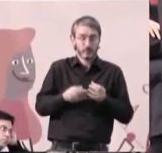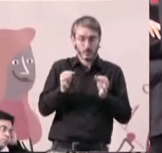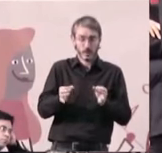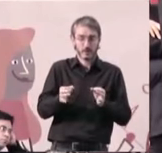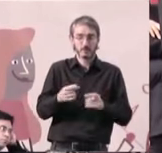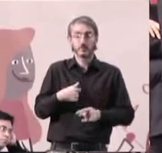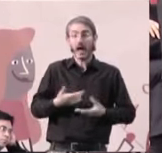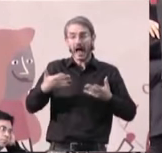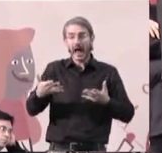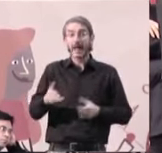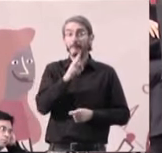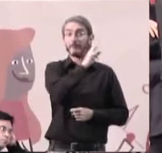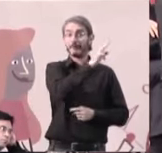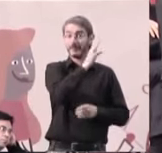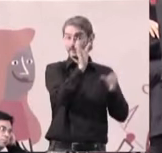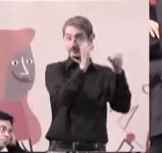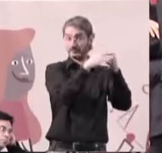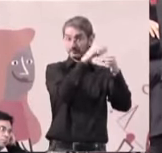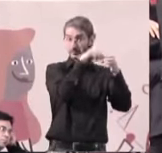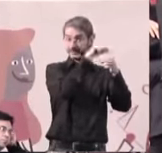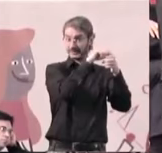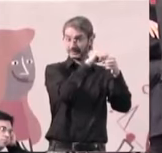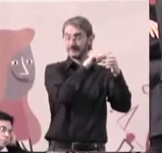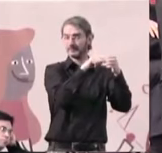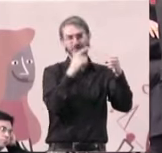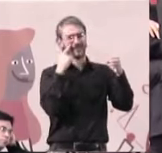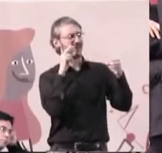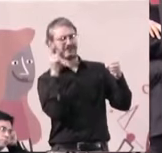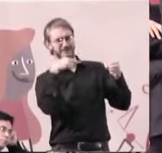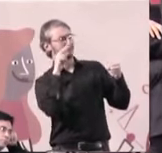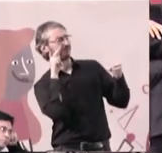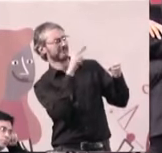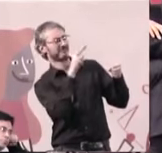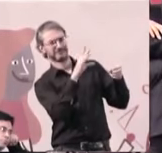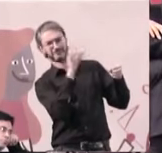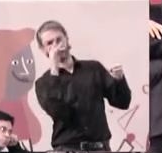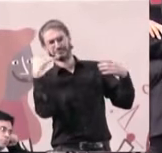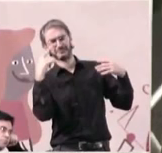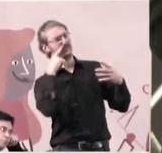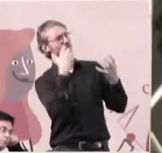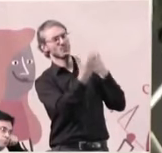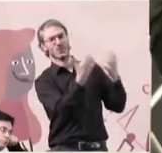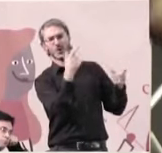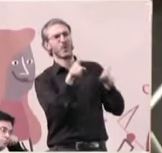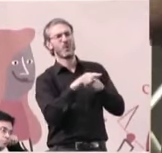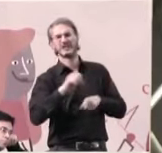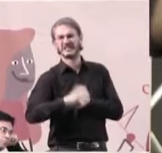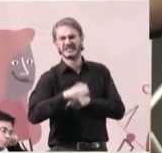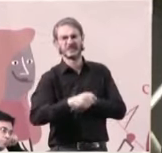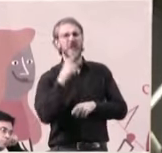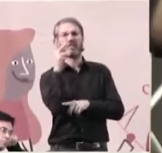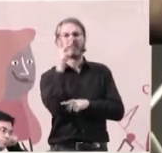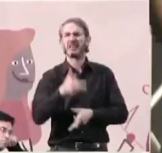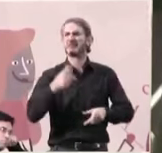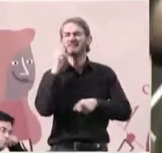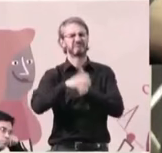Tenim un Partit Popular que ja ha demostrat del que és capaç, de qualsevol cosa. Li és igual tot, li és igual els drets,